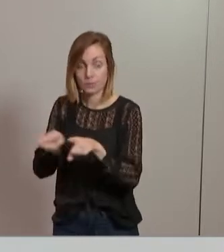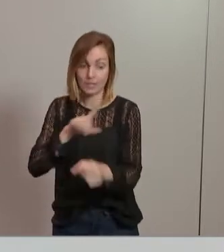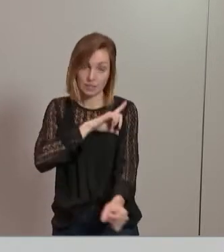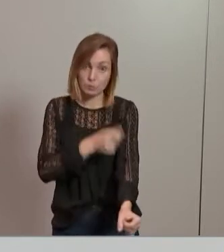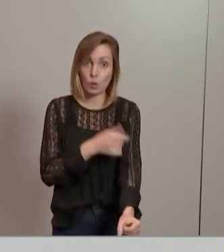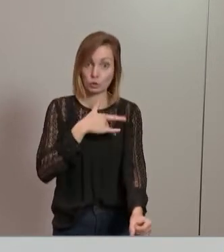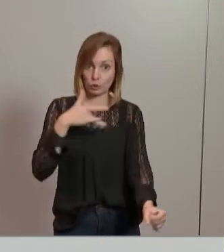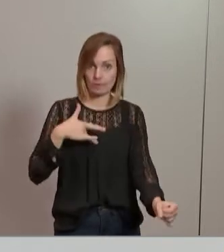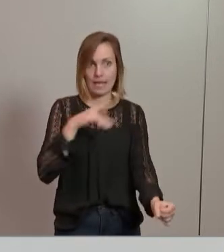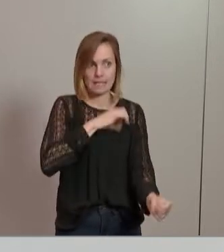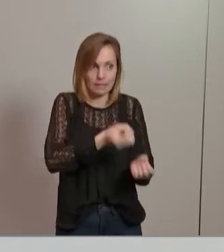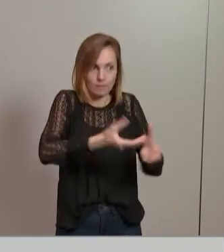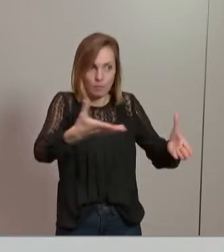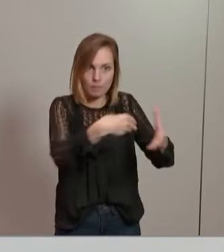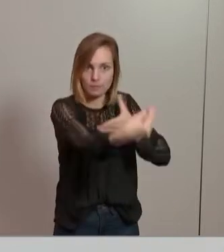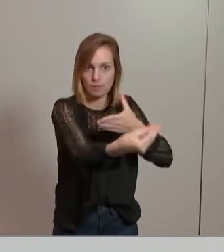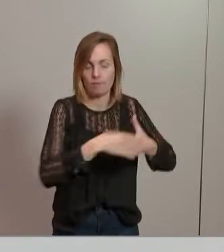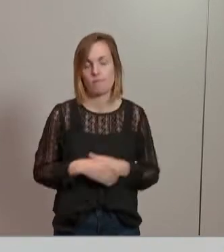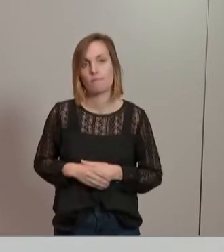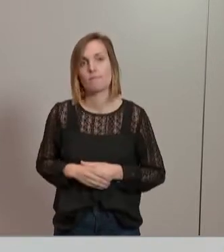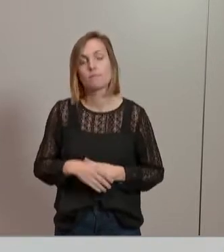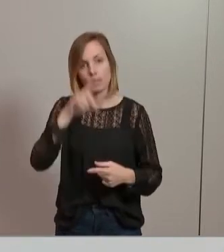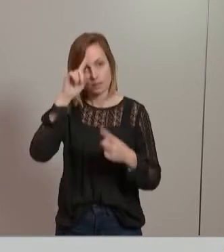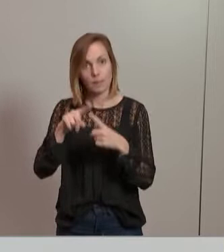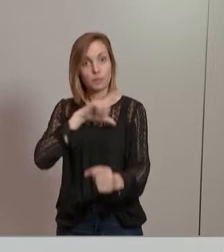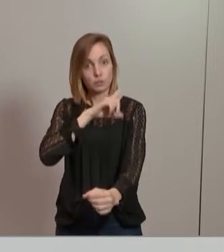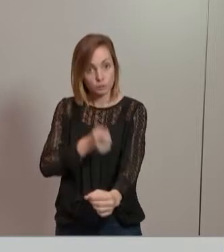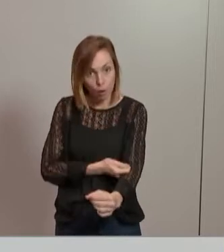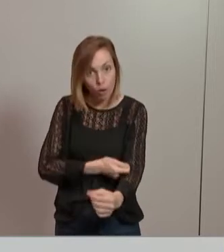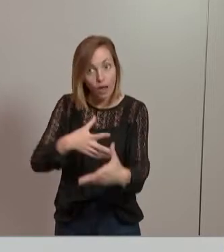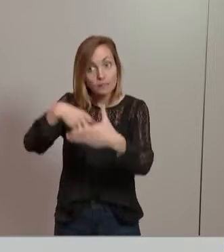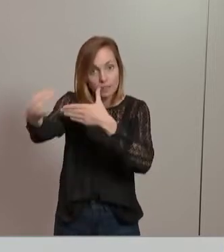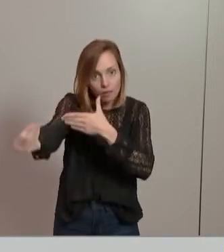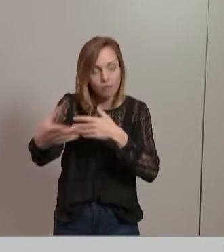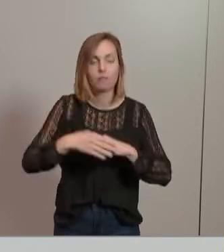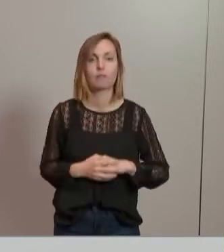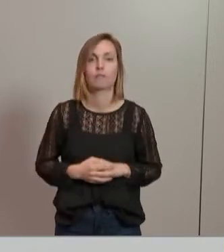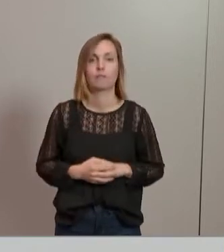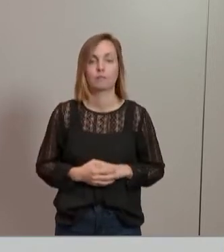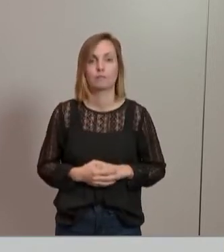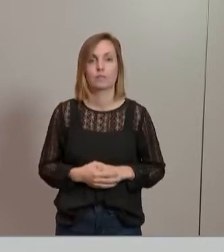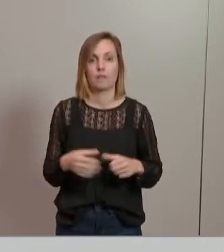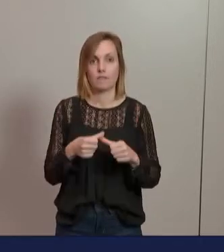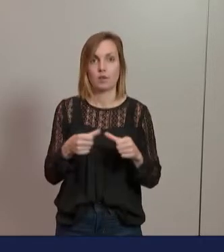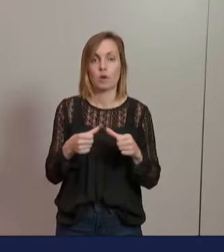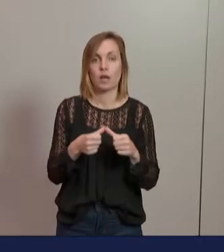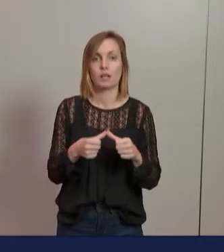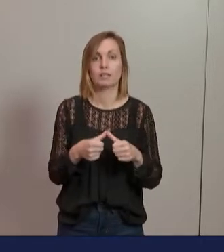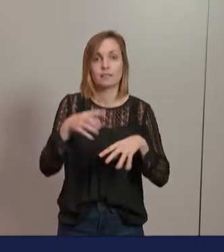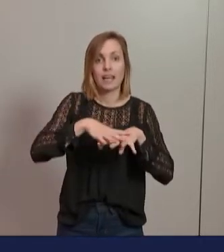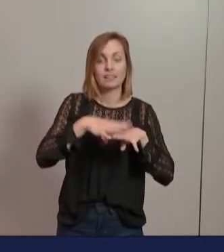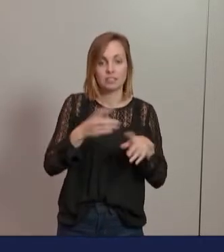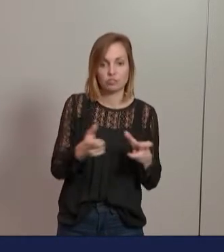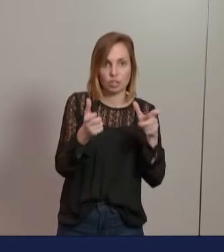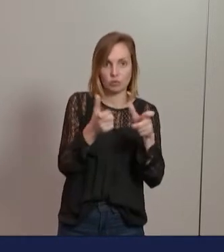installations extérieures. Sur le sport hors les murs, nous travaillons sur la mise en place d'un équipement de plein air sur le quartier du